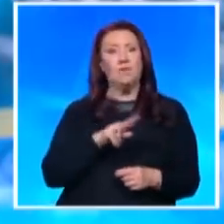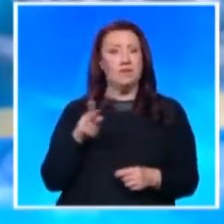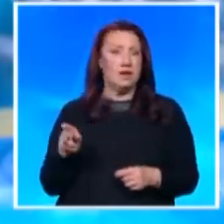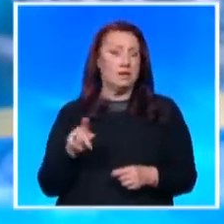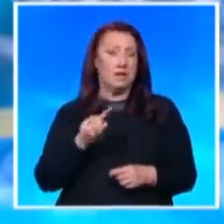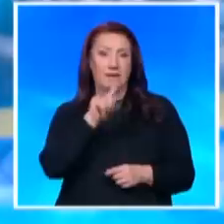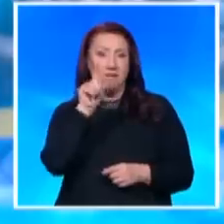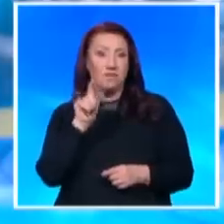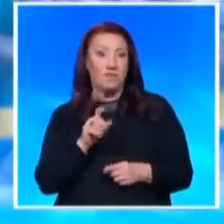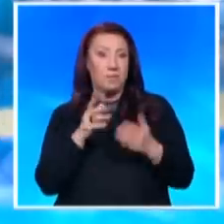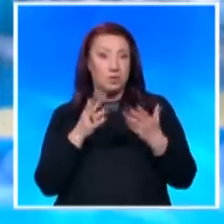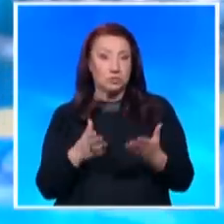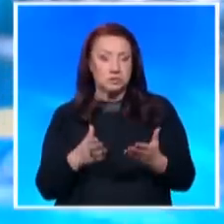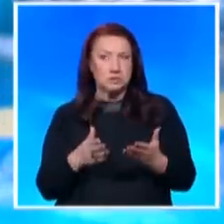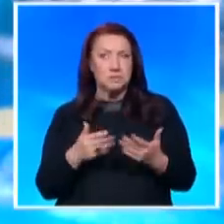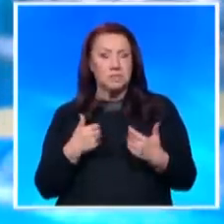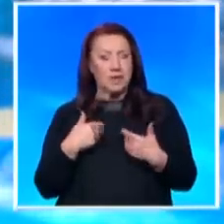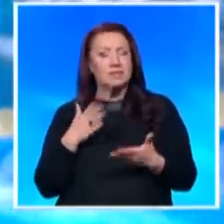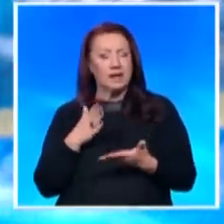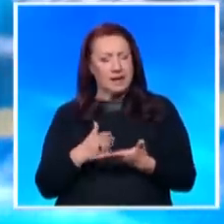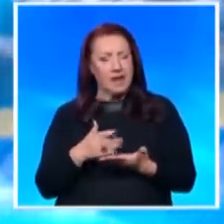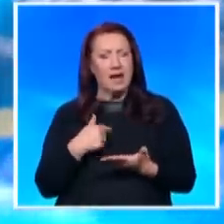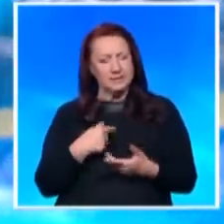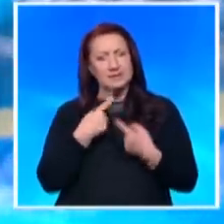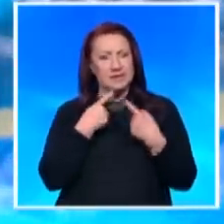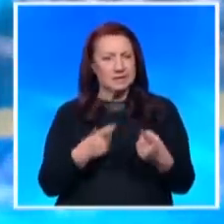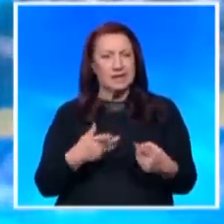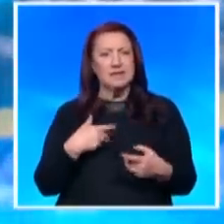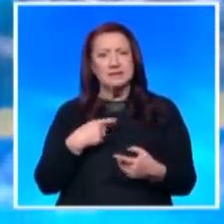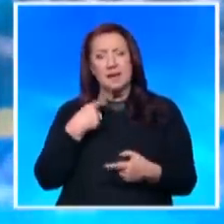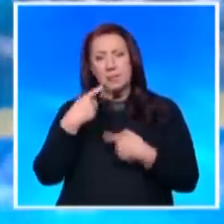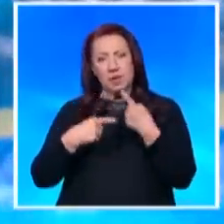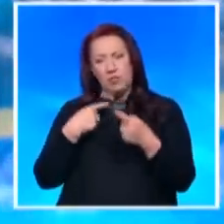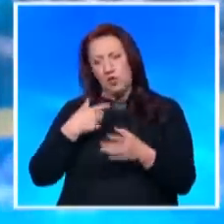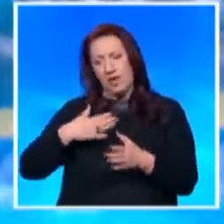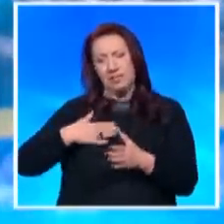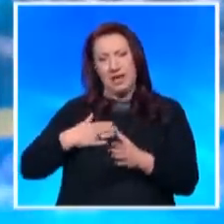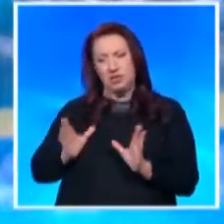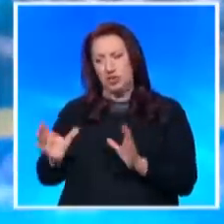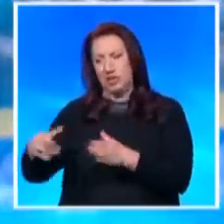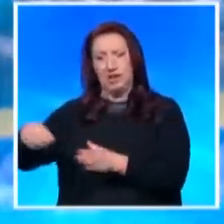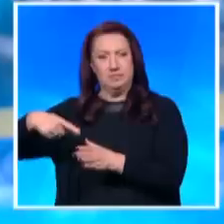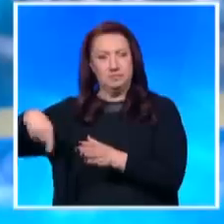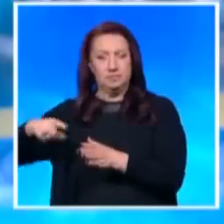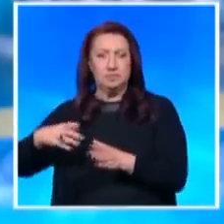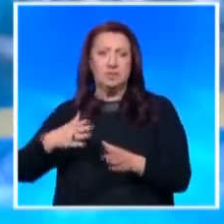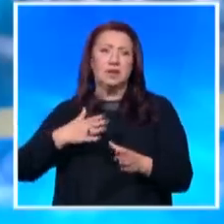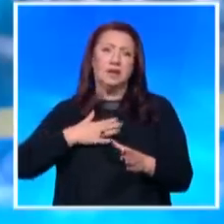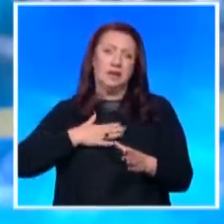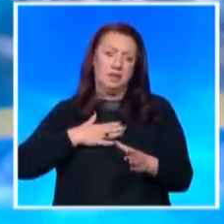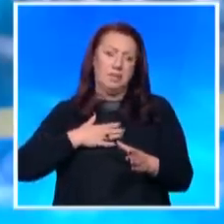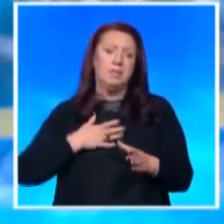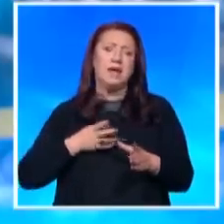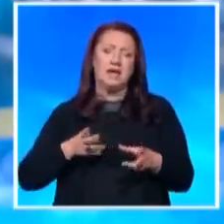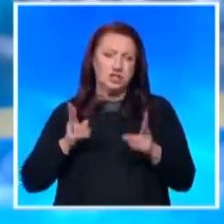казах, искам да поговоря с всичките ни органи, да ни имаме ясно решение. Ние не се